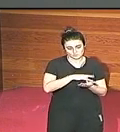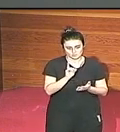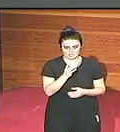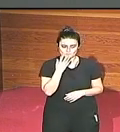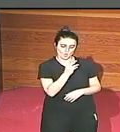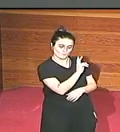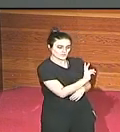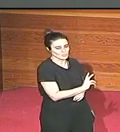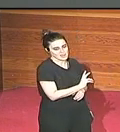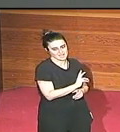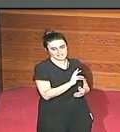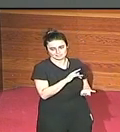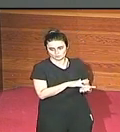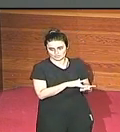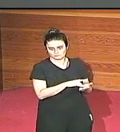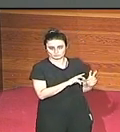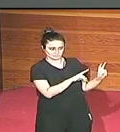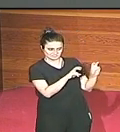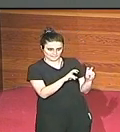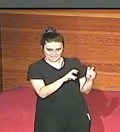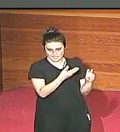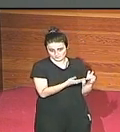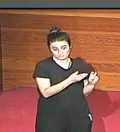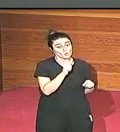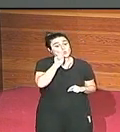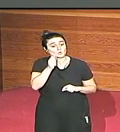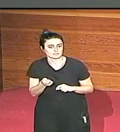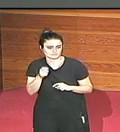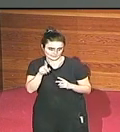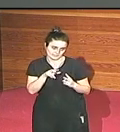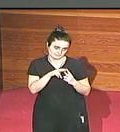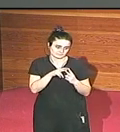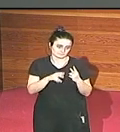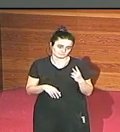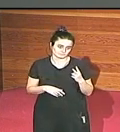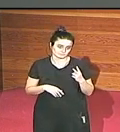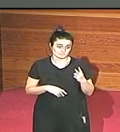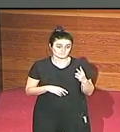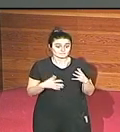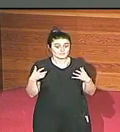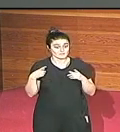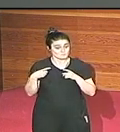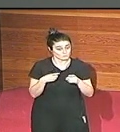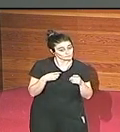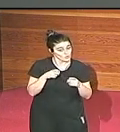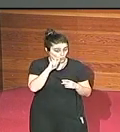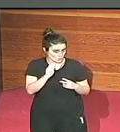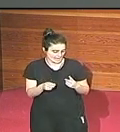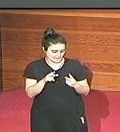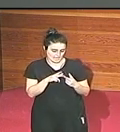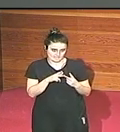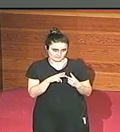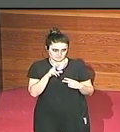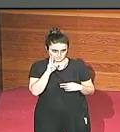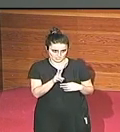da, dudari gabe, hemen txertatua dagoen gai bat, eta Ukraina baita ere, ez? Eta Ukrainako gerran, biztan da, ba,